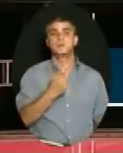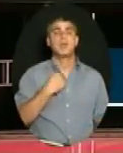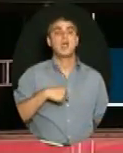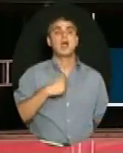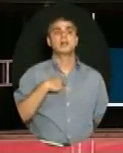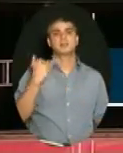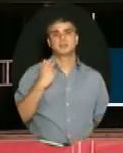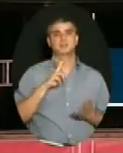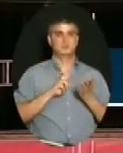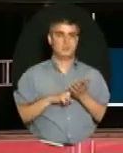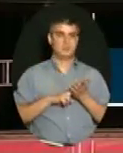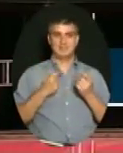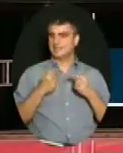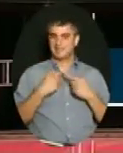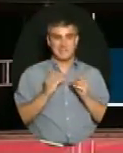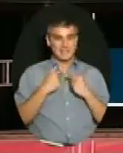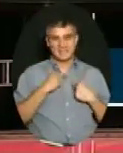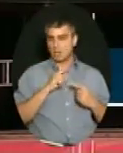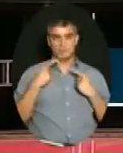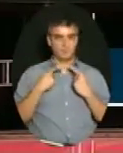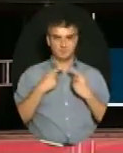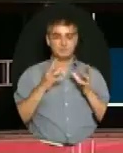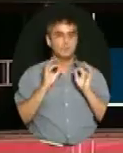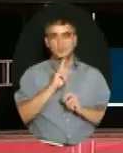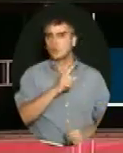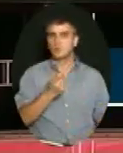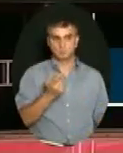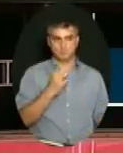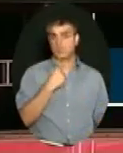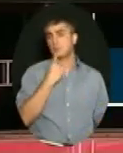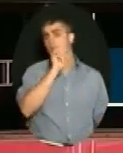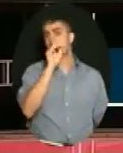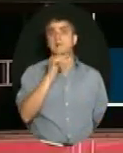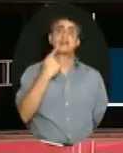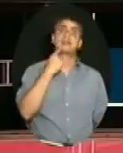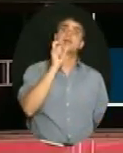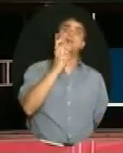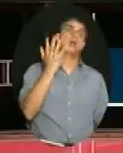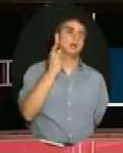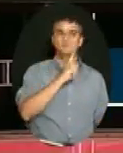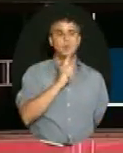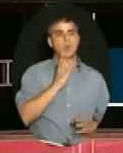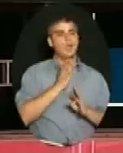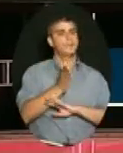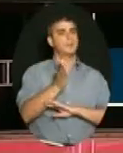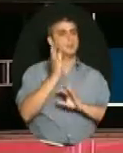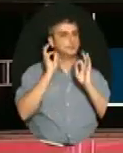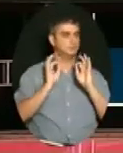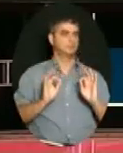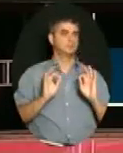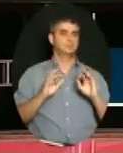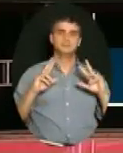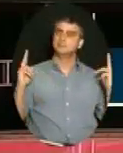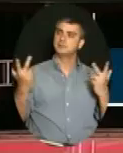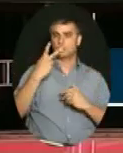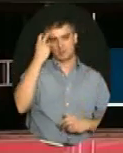אני תמיד צודקת, איתי לא מתווכחים. הוא באמת לא, בואי נגיד, אולי הוא כן יזכר את המילה, הוא לא פנה פנייה אל